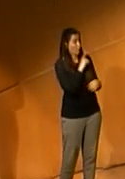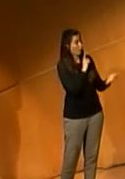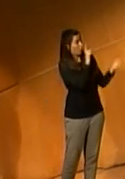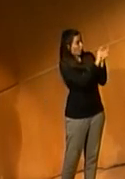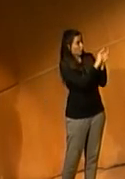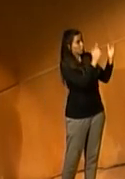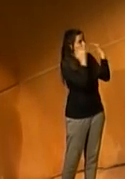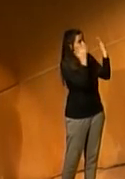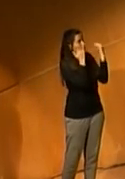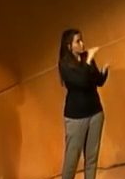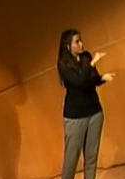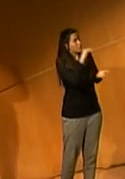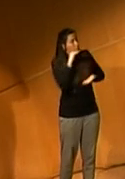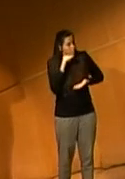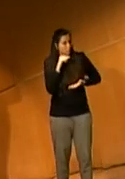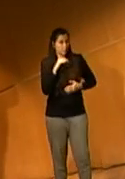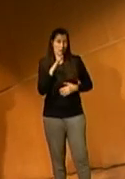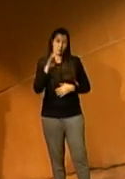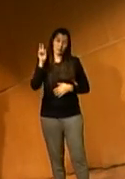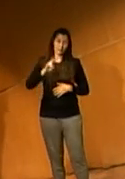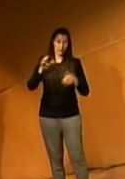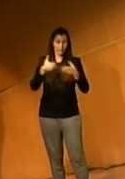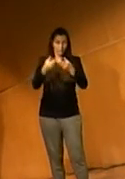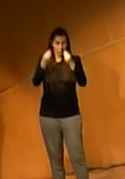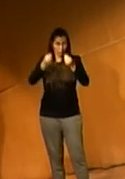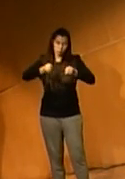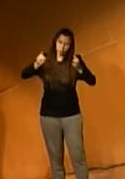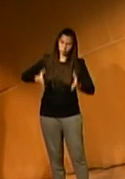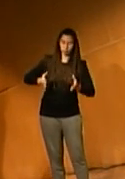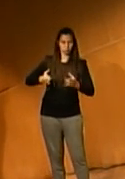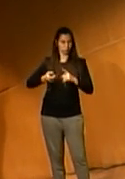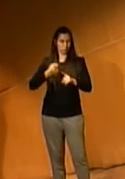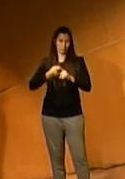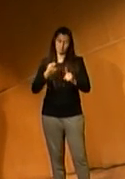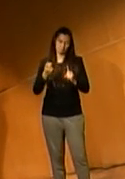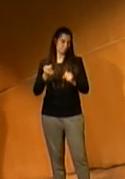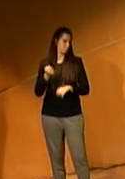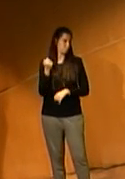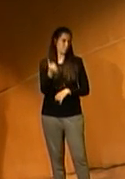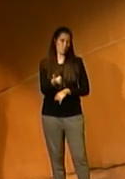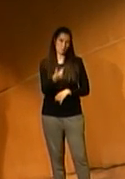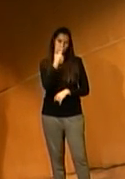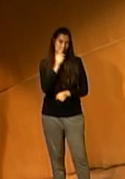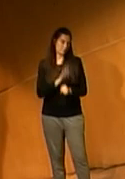parents, mais de formation spécifique, on en a très peu. Voilà, et certainement pas